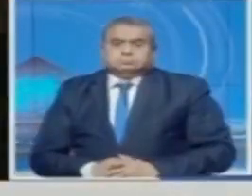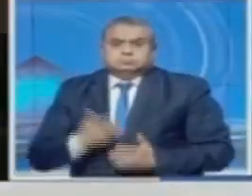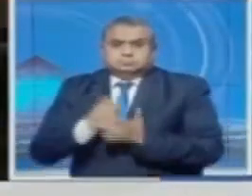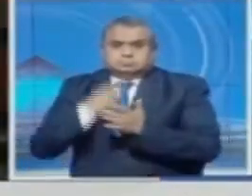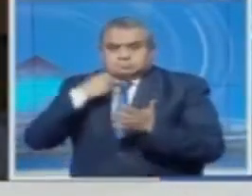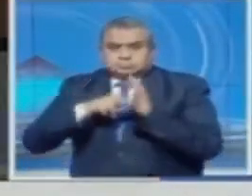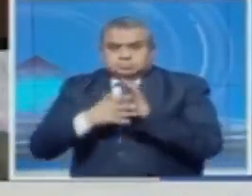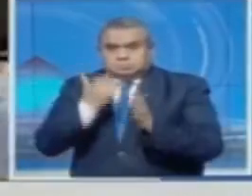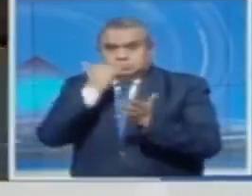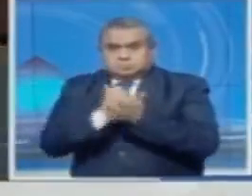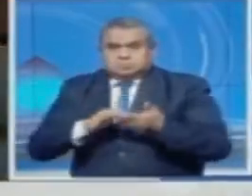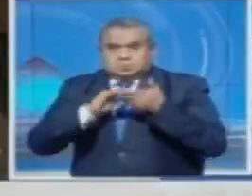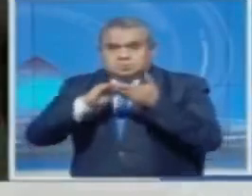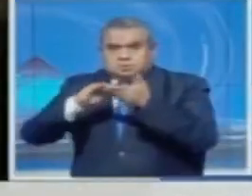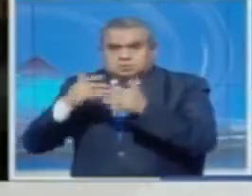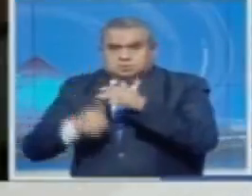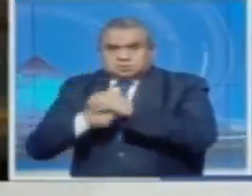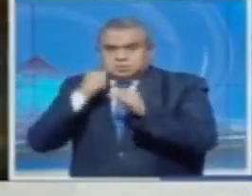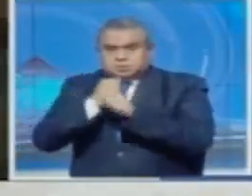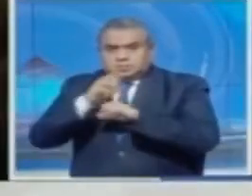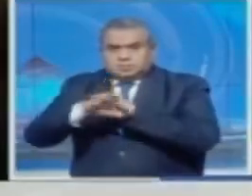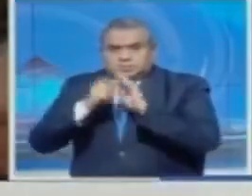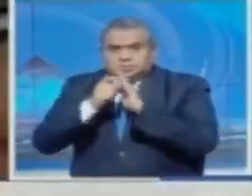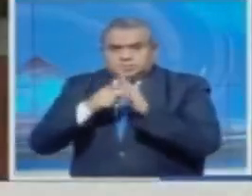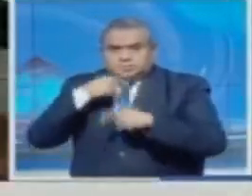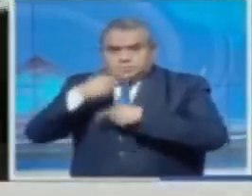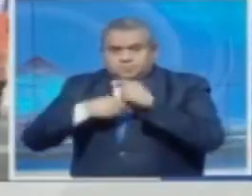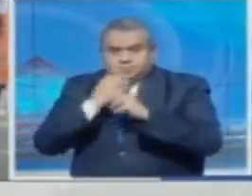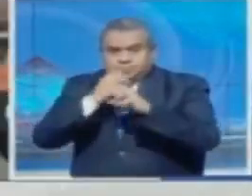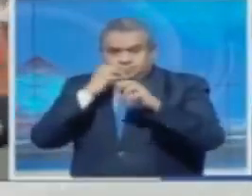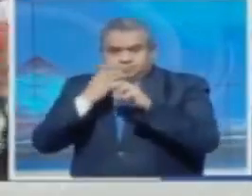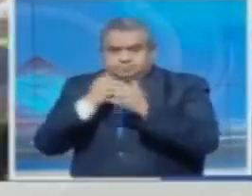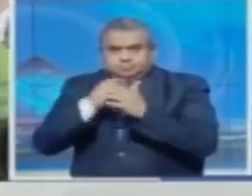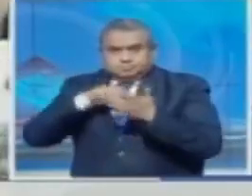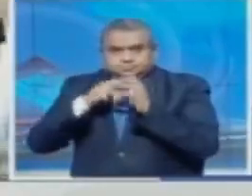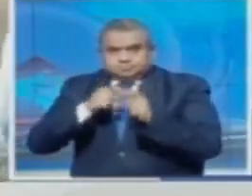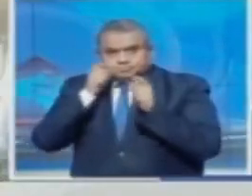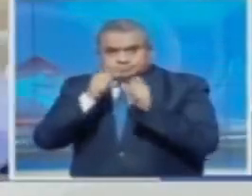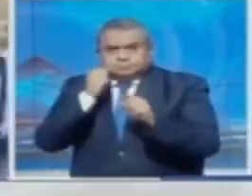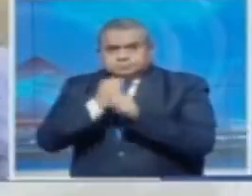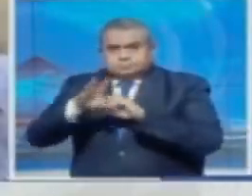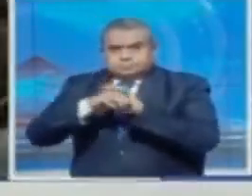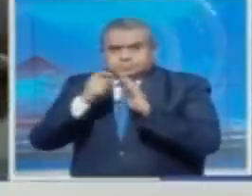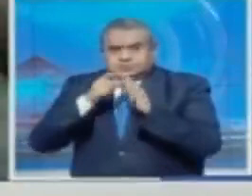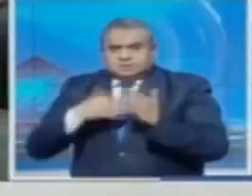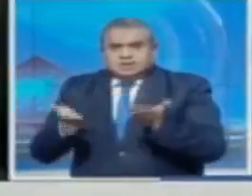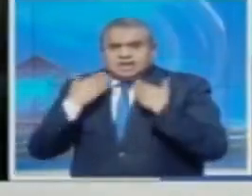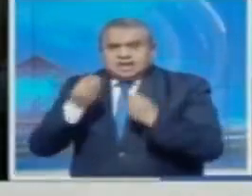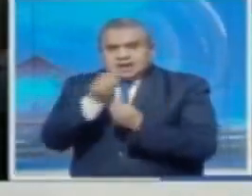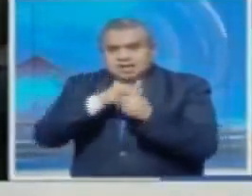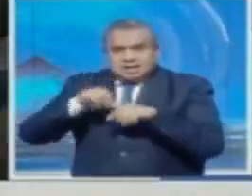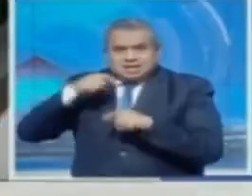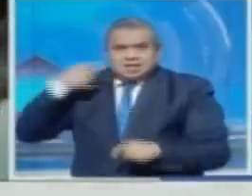التفويج يتم في حافلات مجهزة وذات مواصفات متميزة حرصا على راحتهم أثناء الرحلة من المدينة